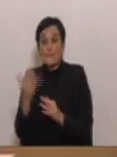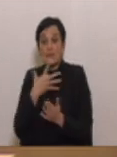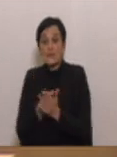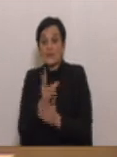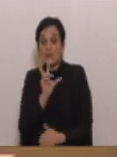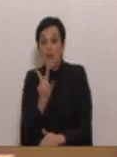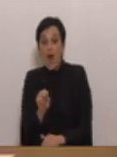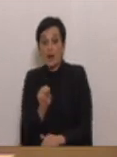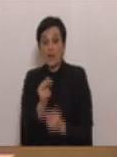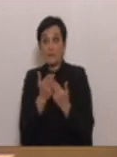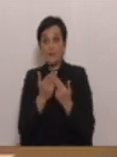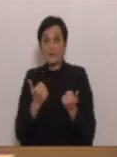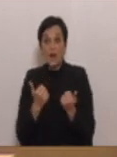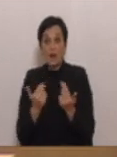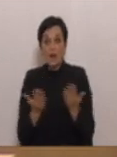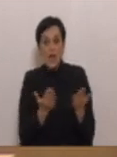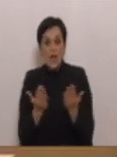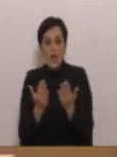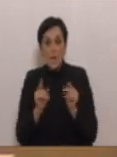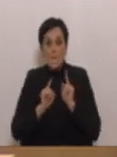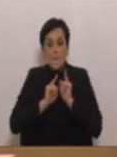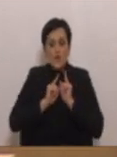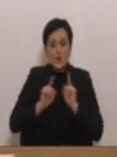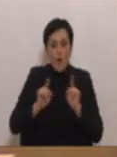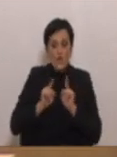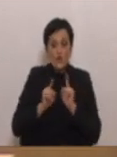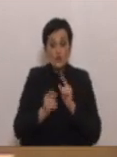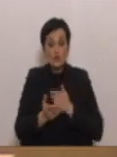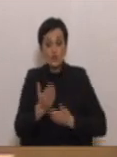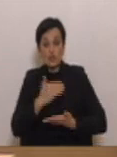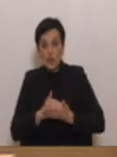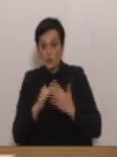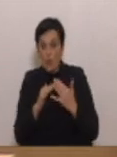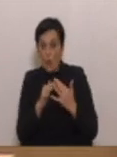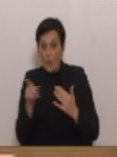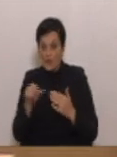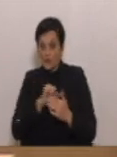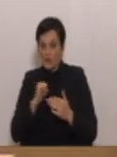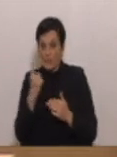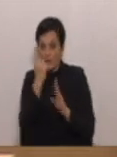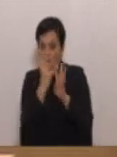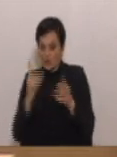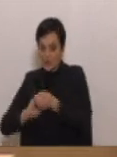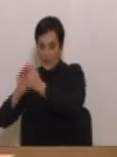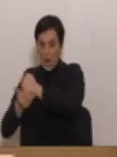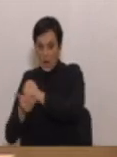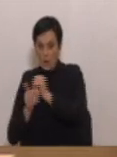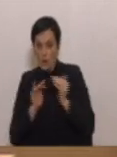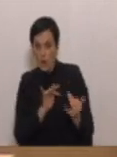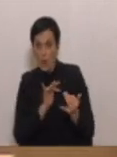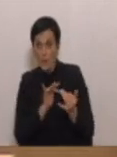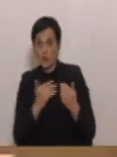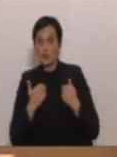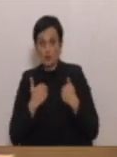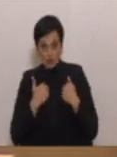șemdeg, cam chahebulebi, am provocație, da, ragatse, bișede, ga, domisa, tu idon huar daima lebiam, irulikši am oms. Ta i se ucveni